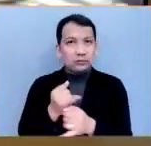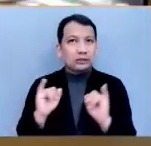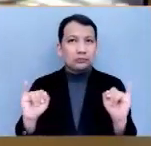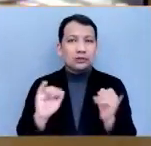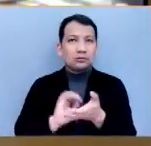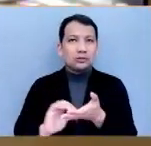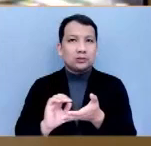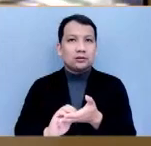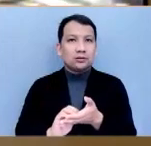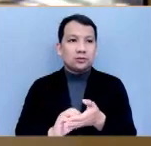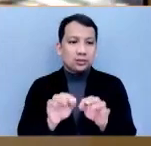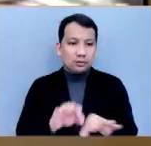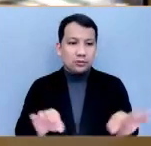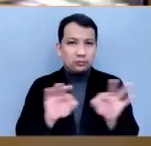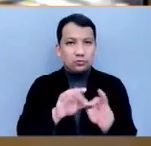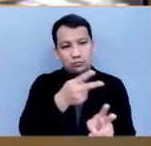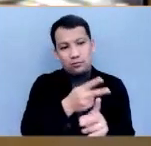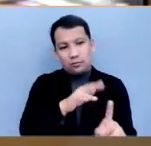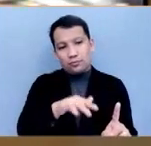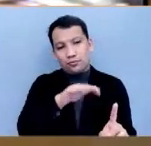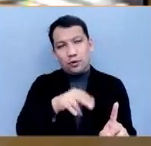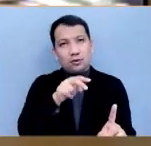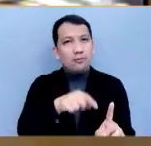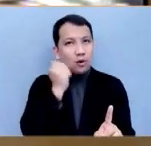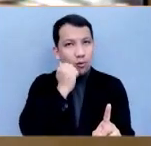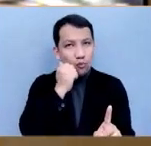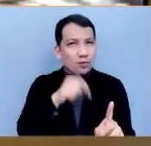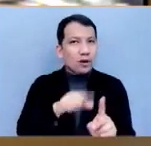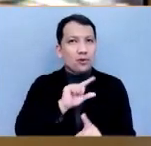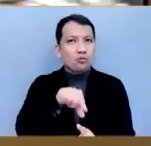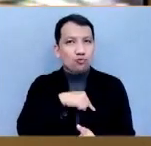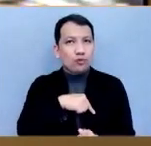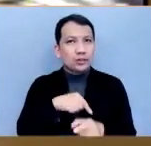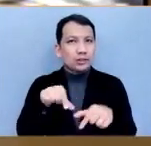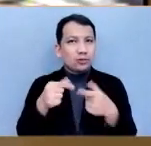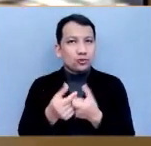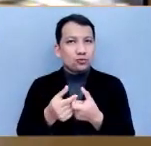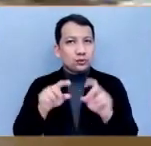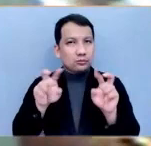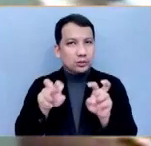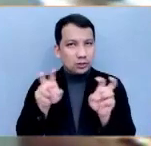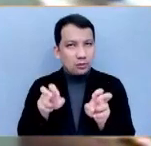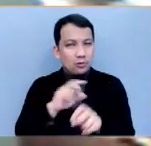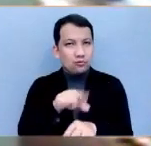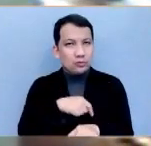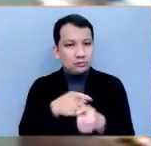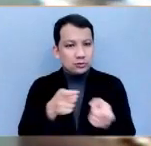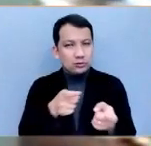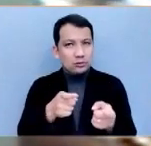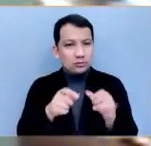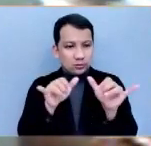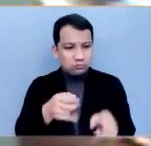be supervised all the way. So may mga quality assurance mechanism ang tawag po namin dyan. Babantayan